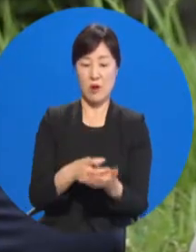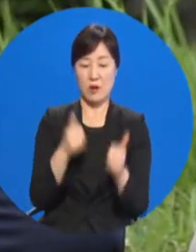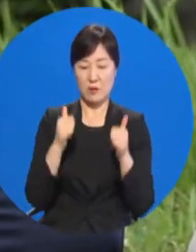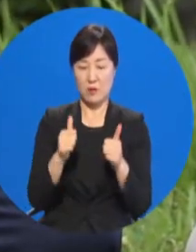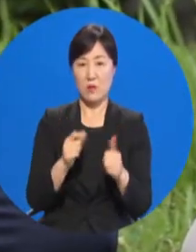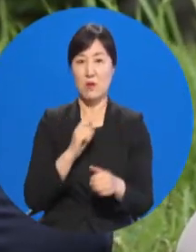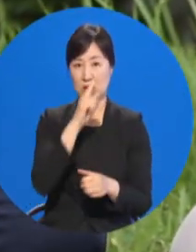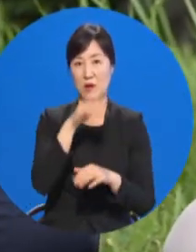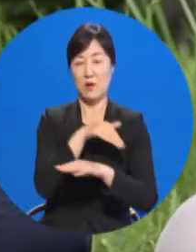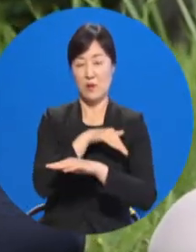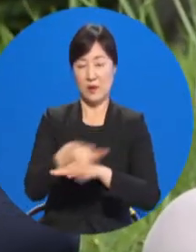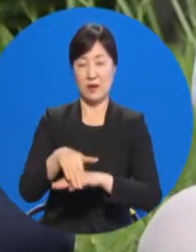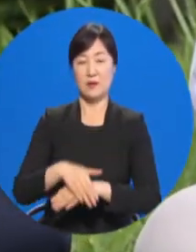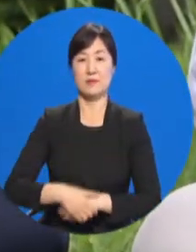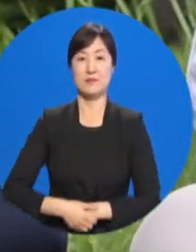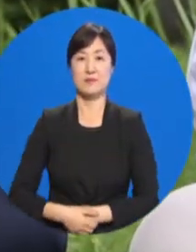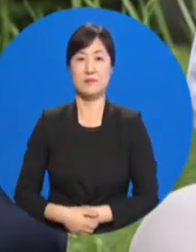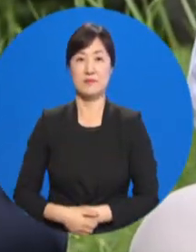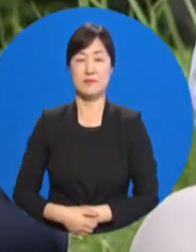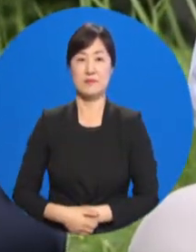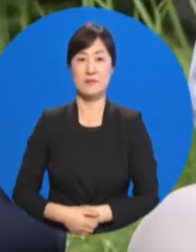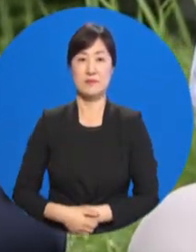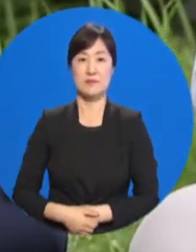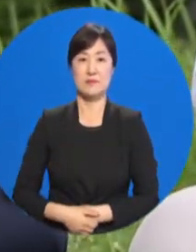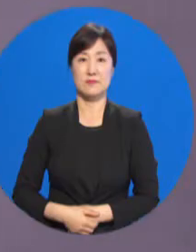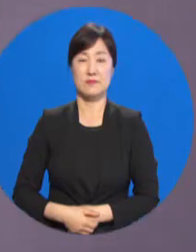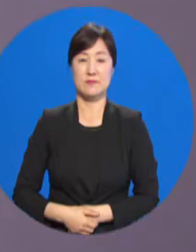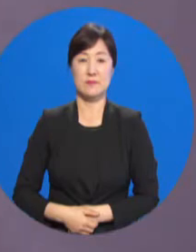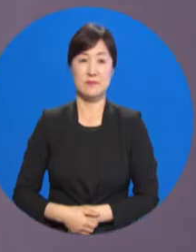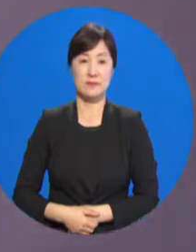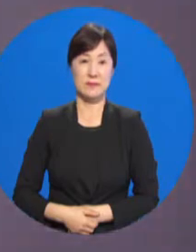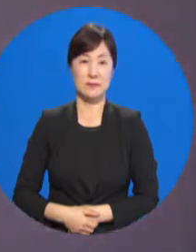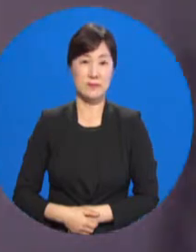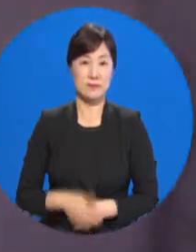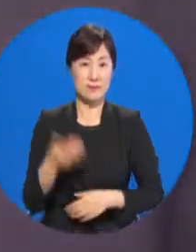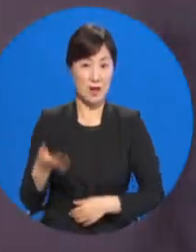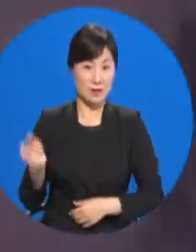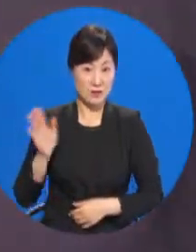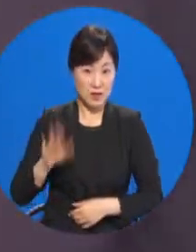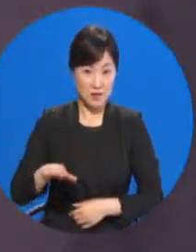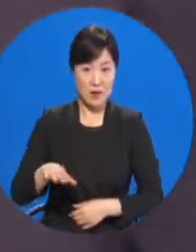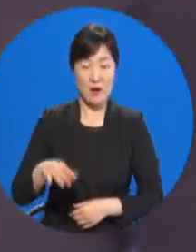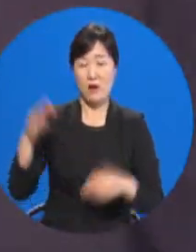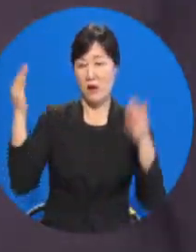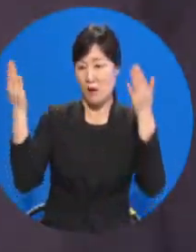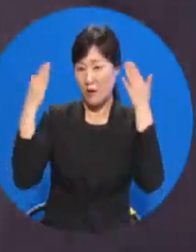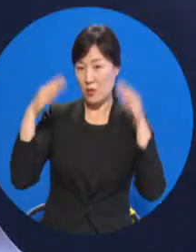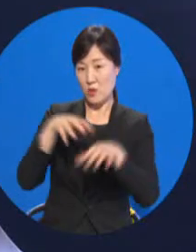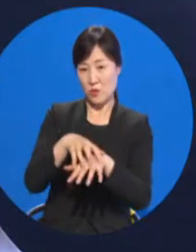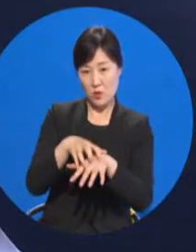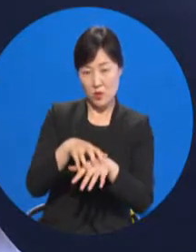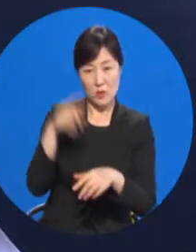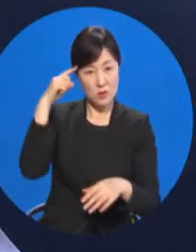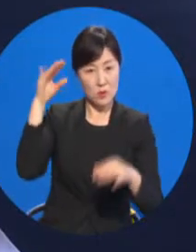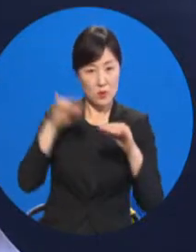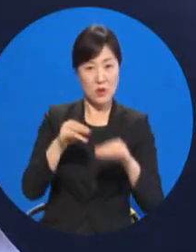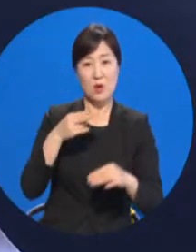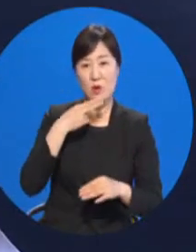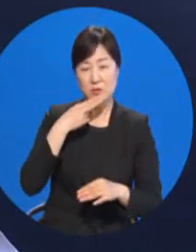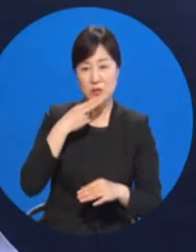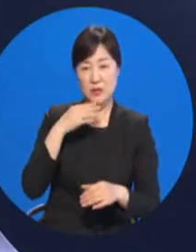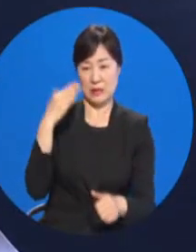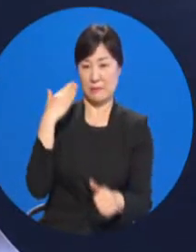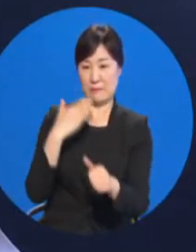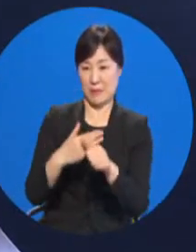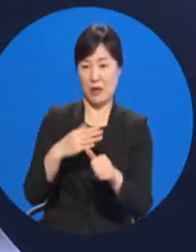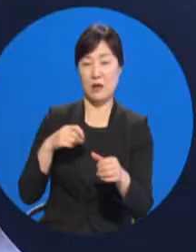법적 대응을 하겠다는 뜻을 밝힌 것으로 알려졌습니다. 한편 학내 구성원들은 절차 없이 진행된 해임 사태로 인한